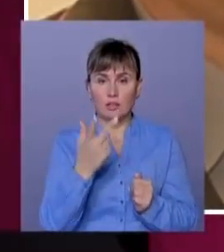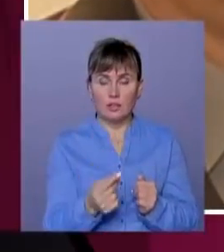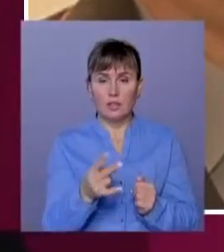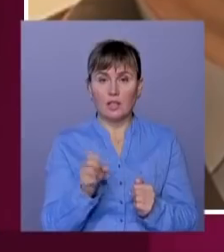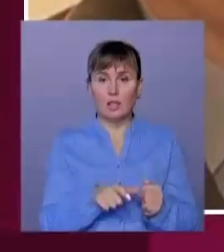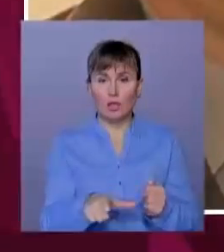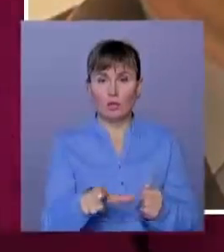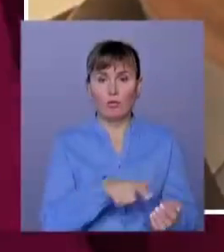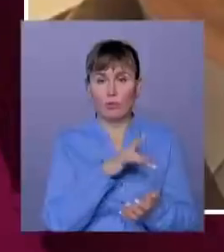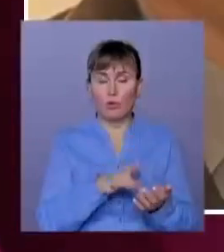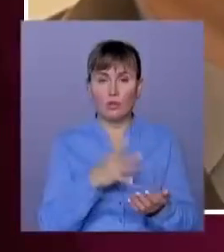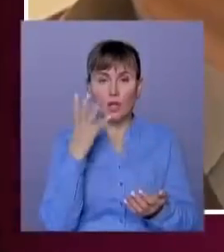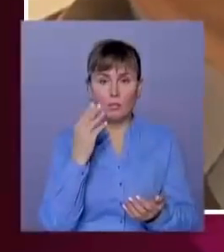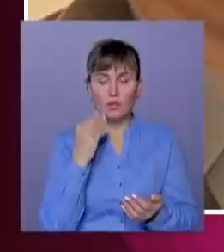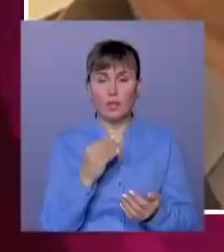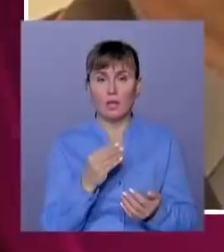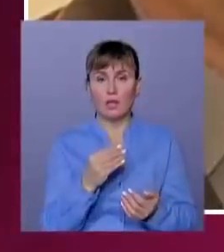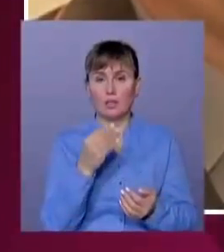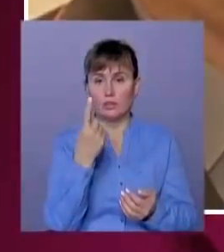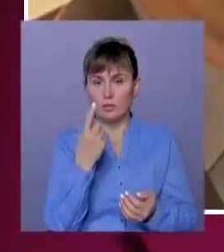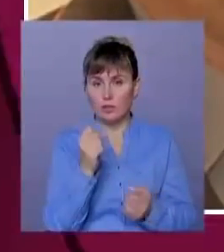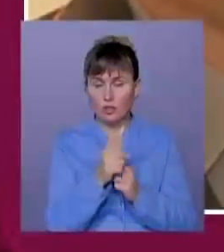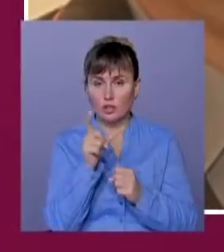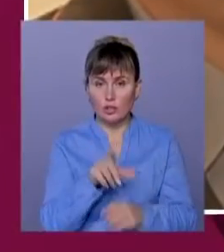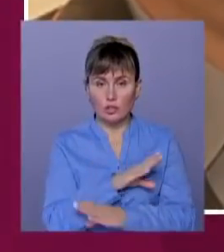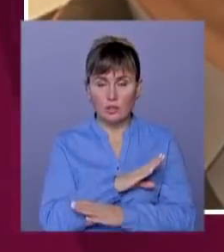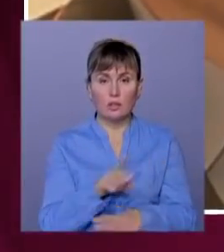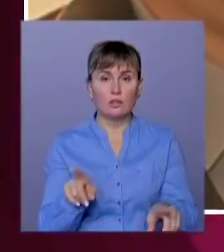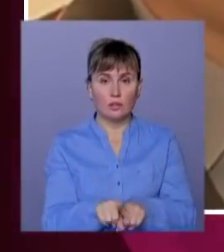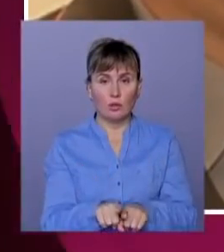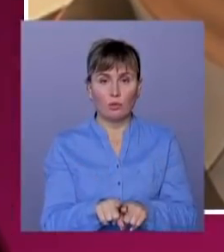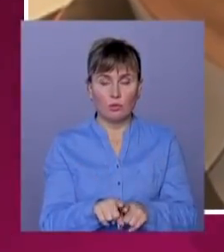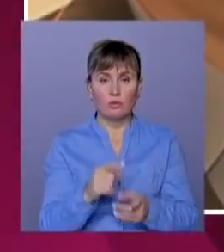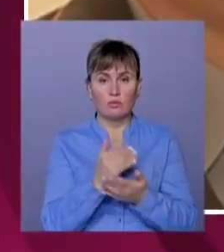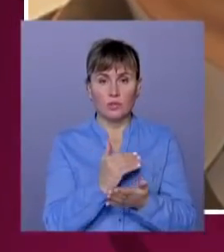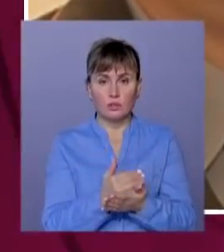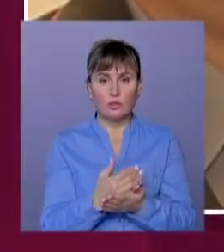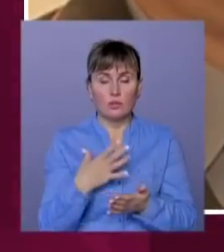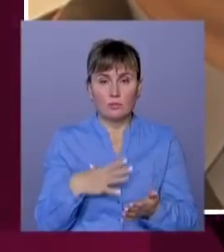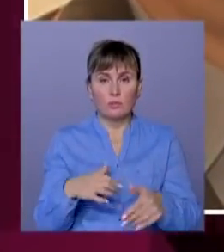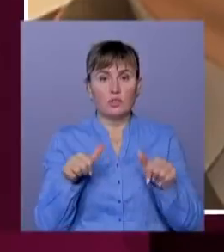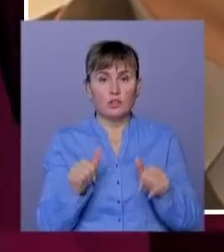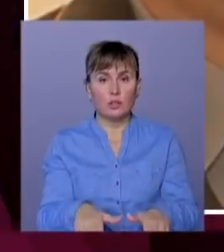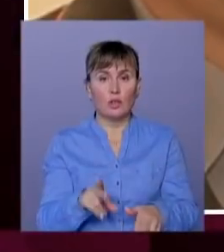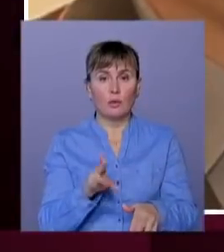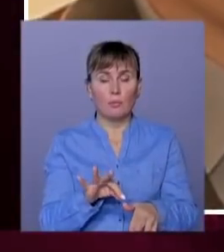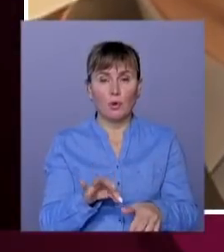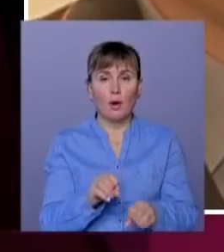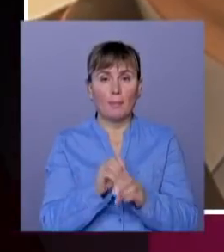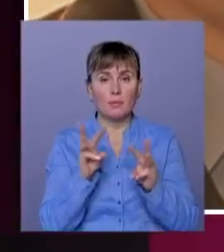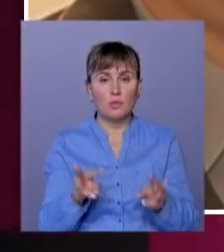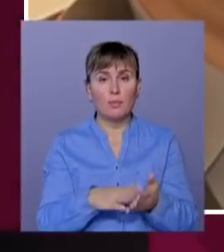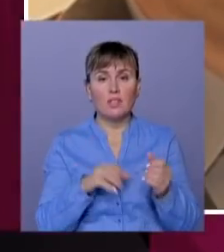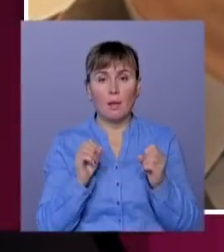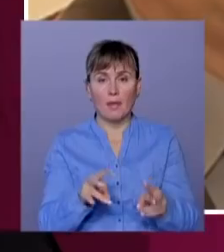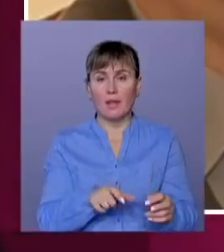дорогах города Алматы погибает один человек. Такая статистика вынуждает принимать решительные меры по обеспечению безопасности